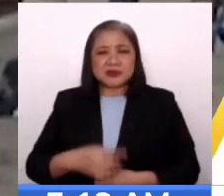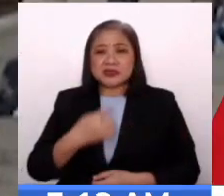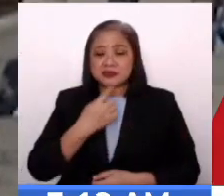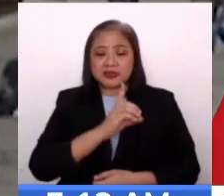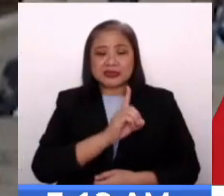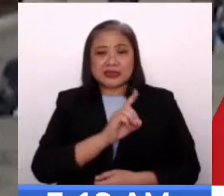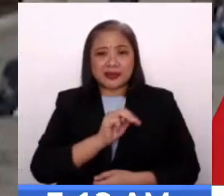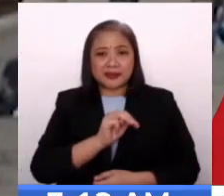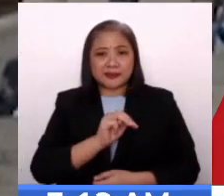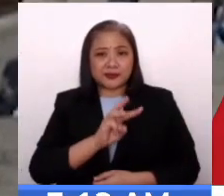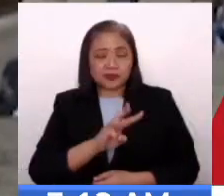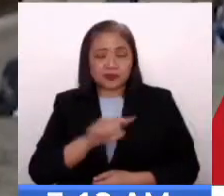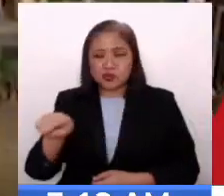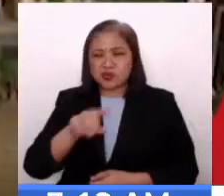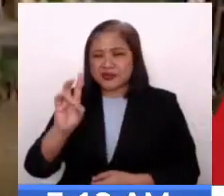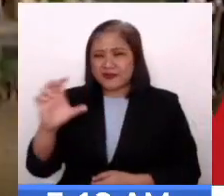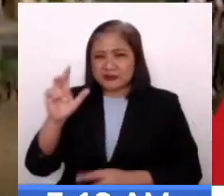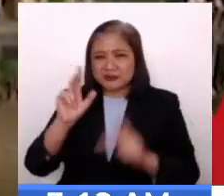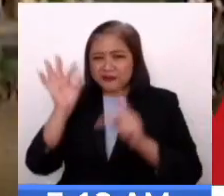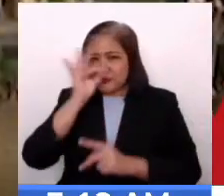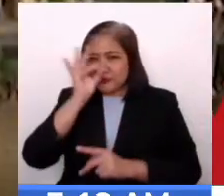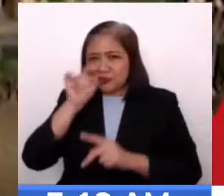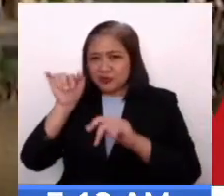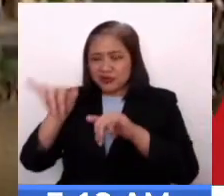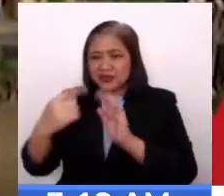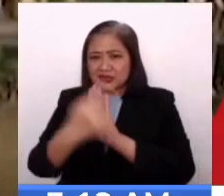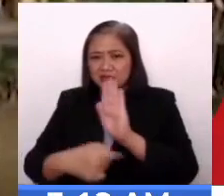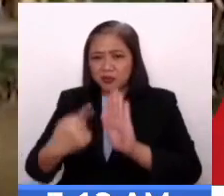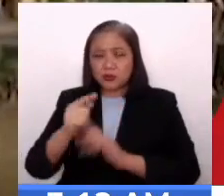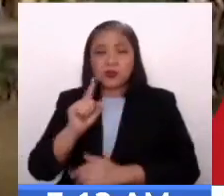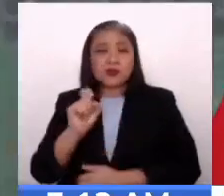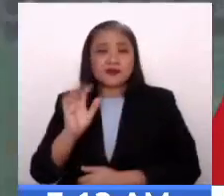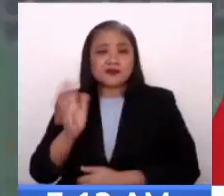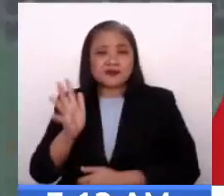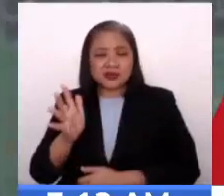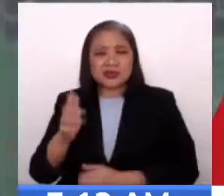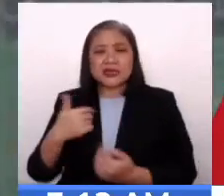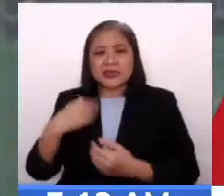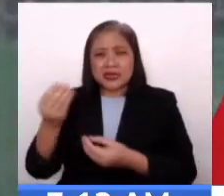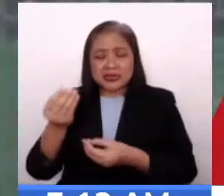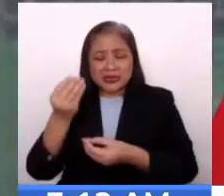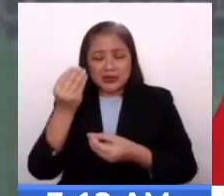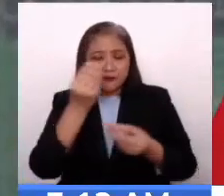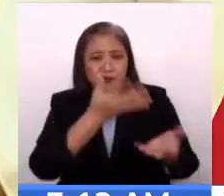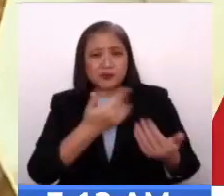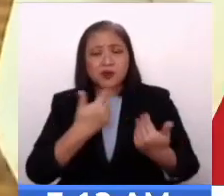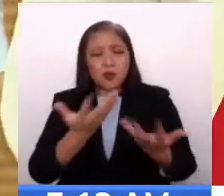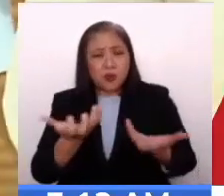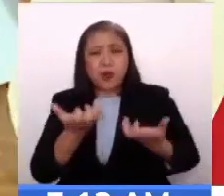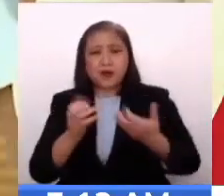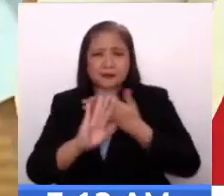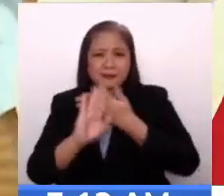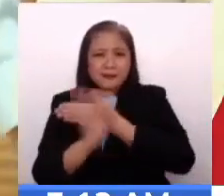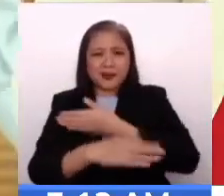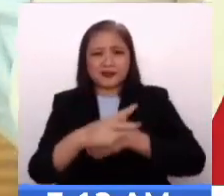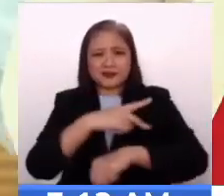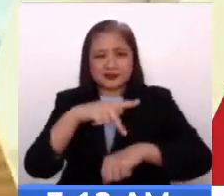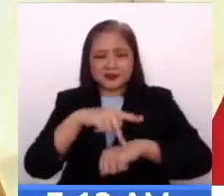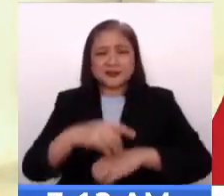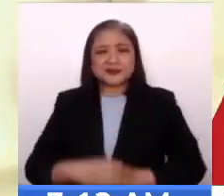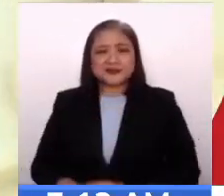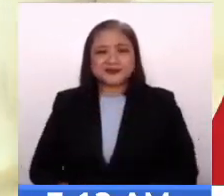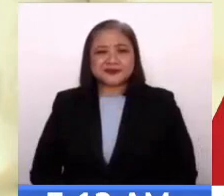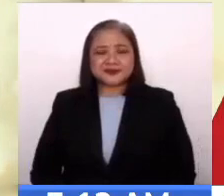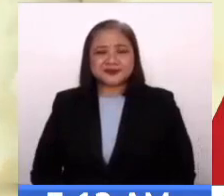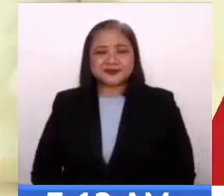Pilipinong naroon, nasa 150 na Pilipino ang nagpaabot ng intensyong ma-repatriate na. Habang nasa